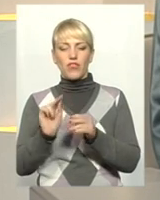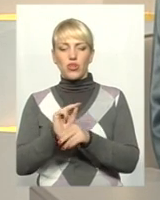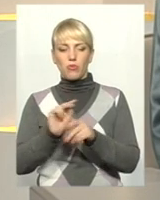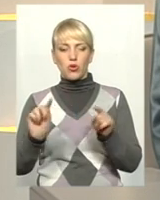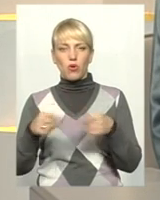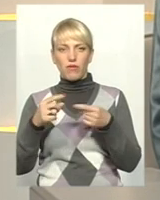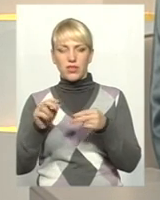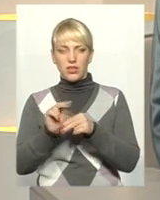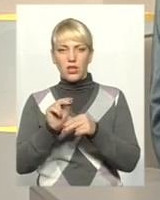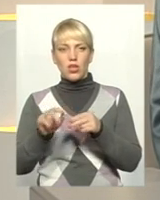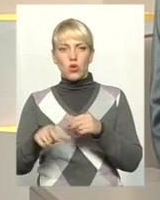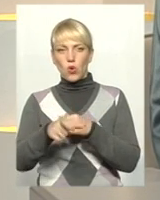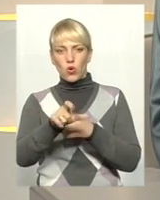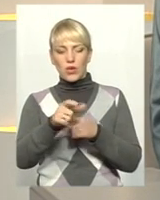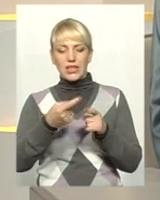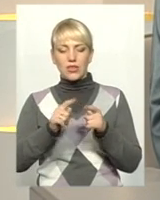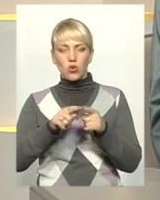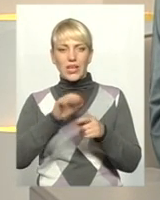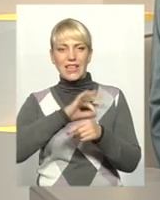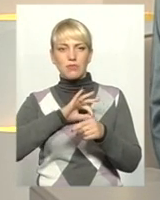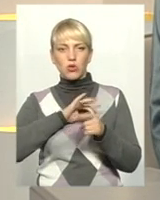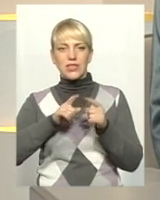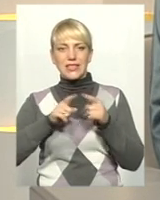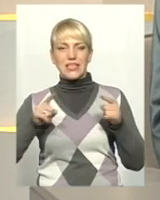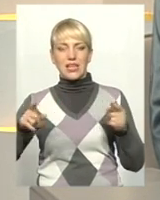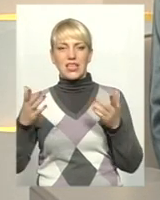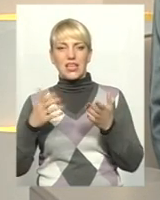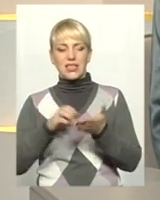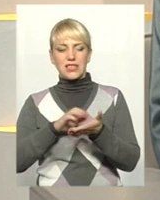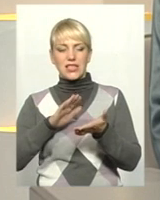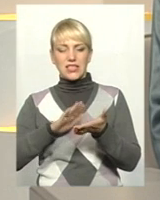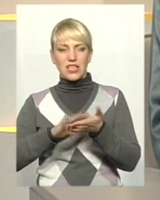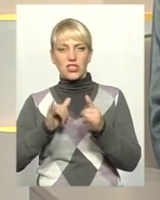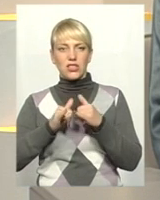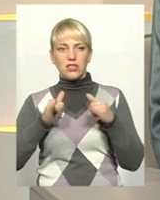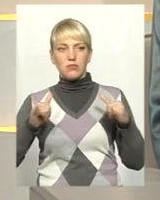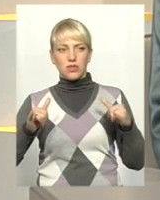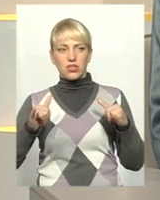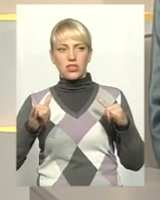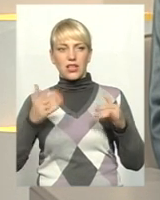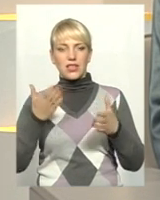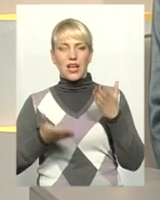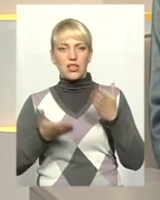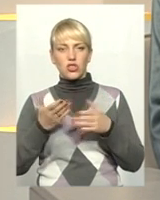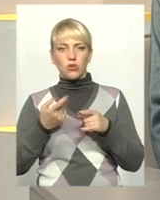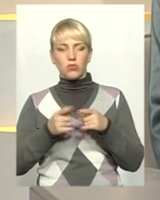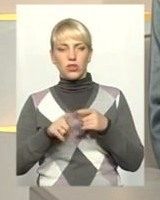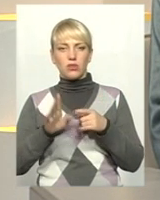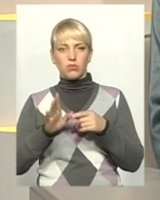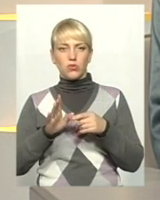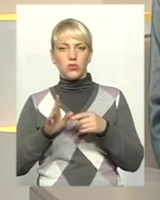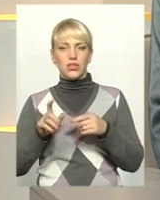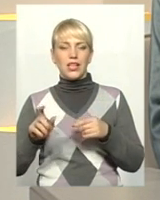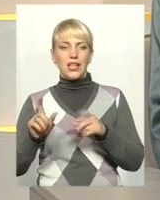дороги той експлуатаційний термін, який зазначений, нині збільшений, якщо по них